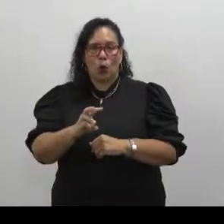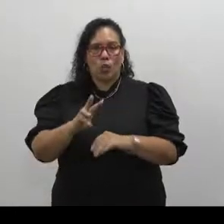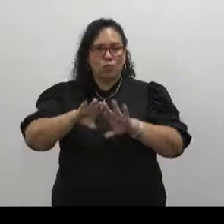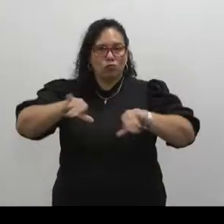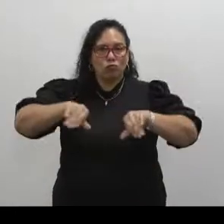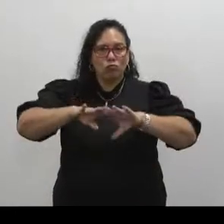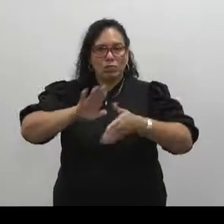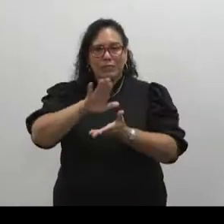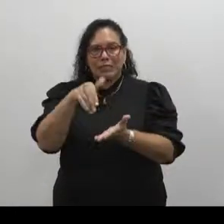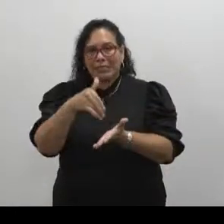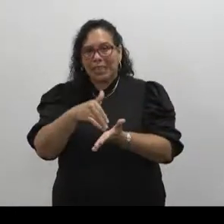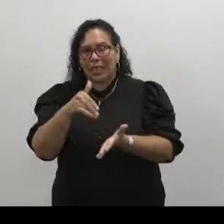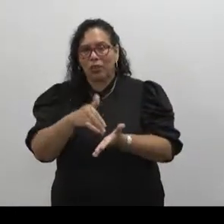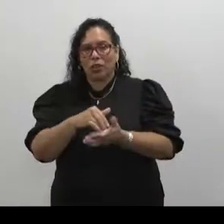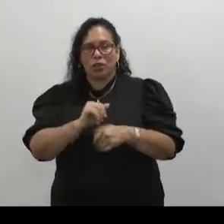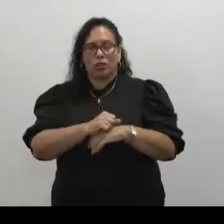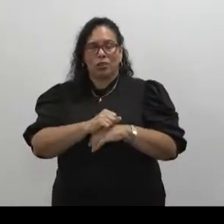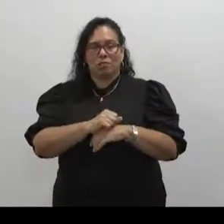dương miên